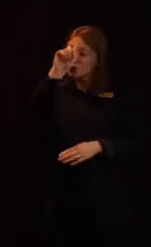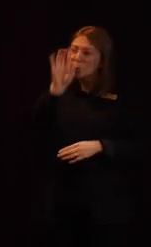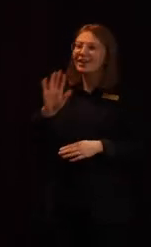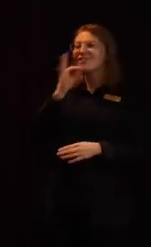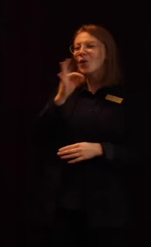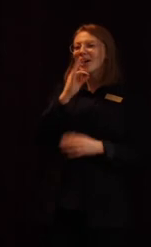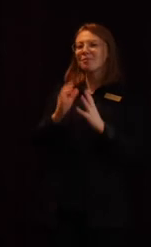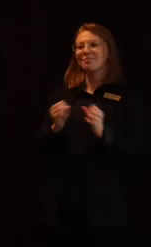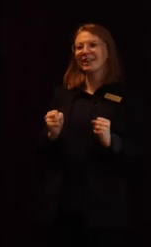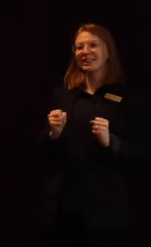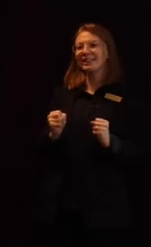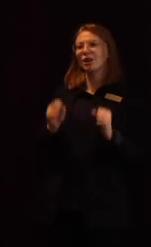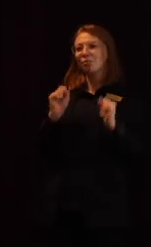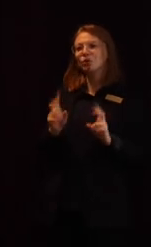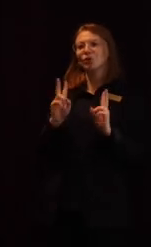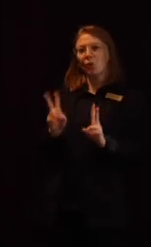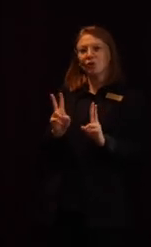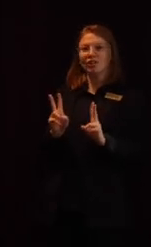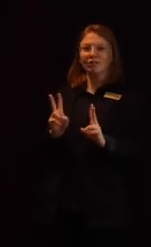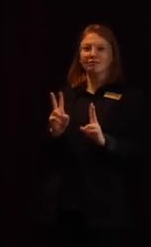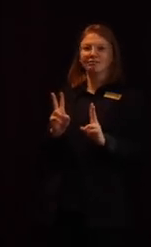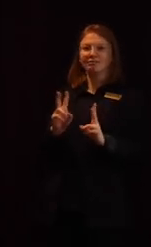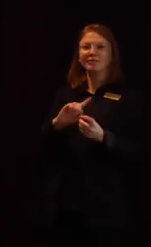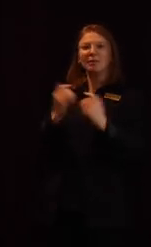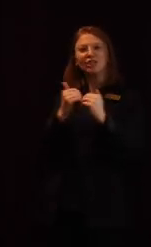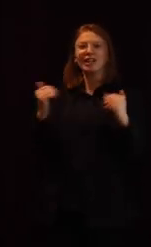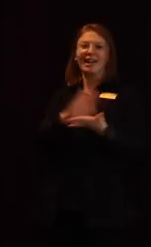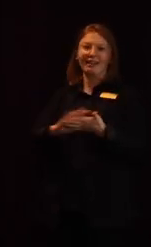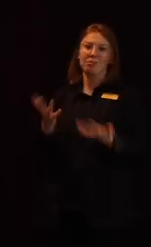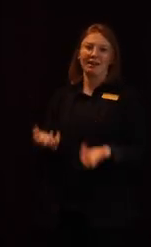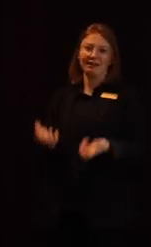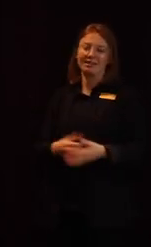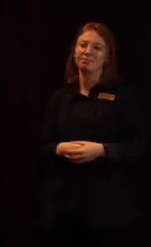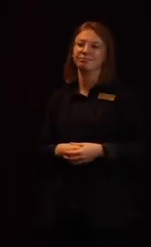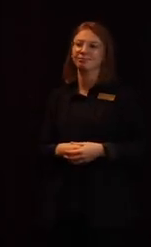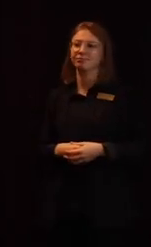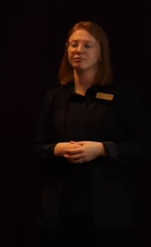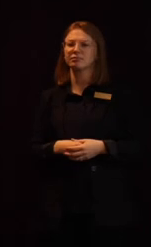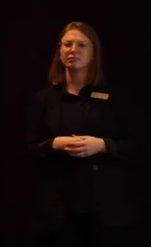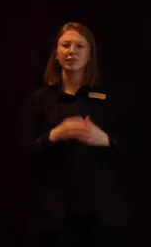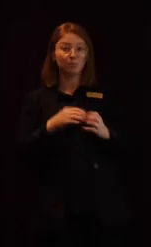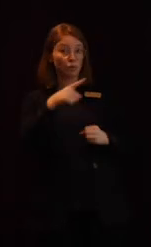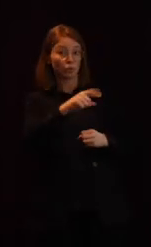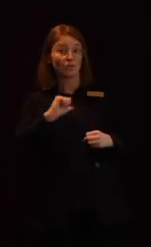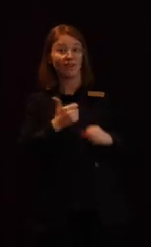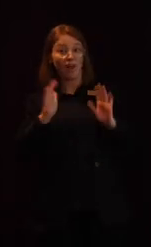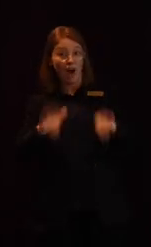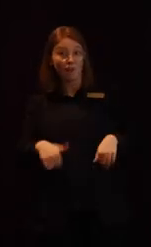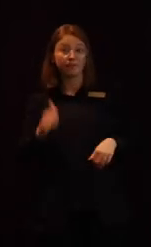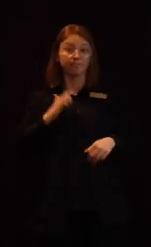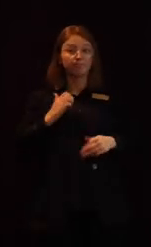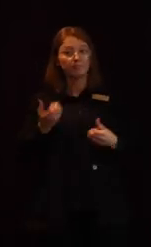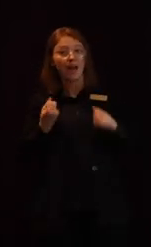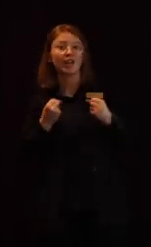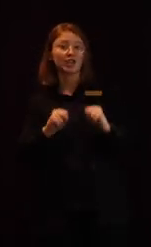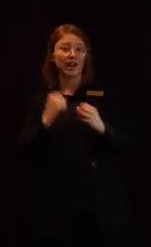gör måste också spela roll, och vi får, de ska liksom gå hand i hand. Men du har ju varit rätt, eller väldigt engagerad i den här frågan